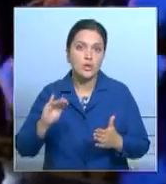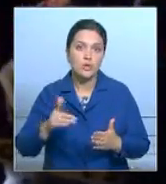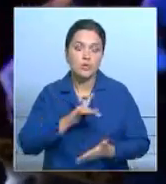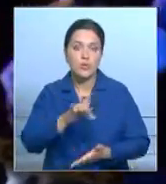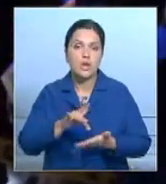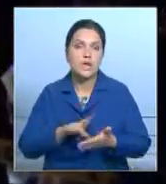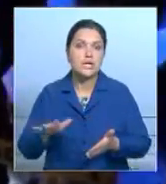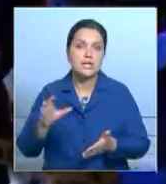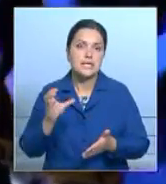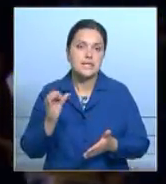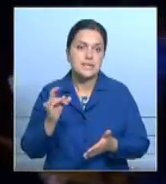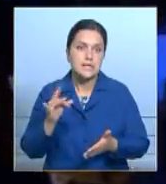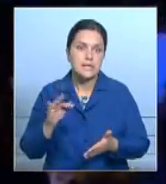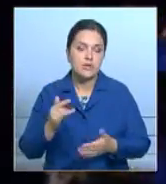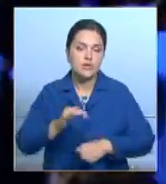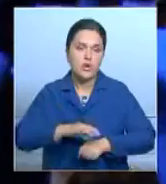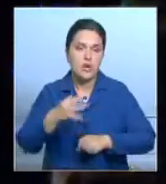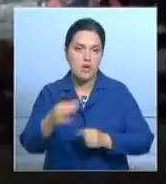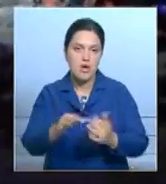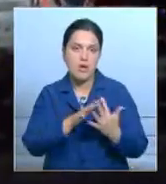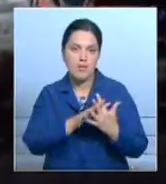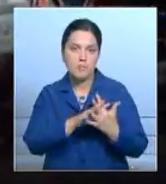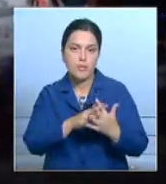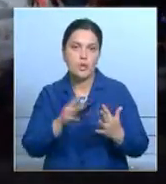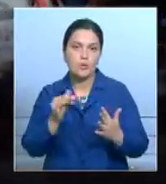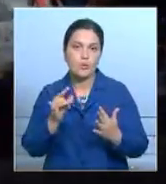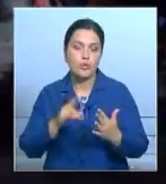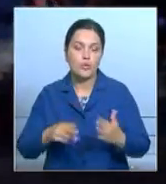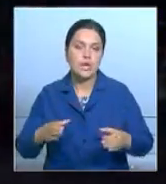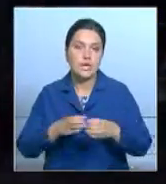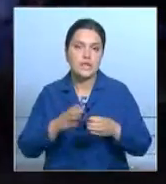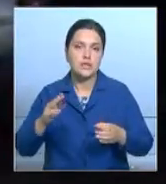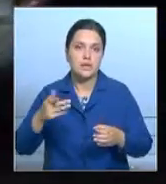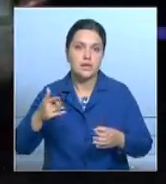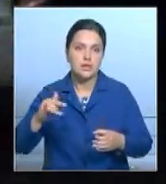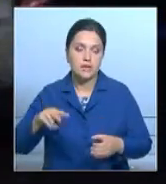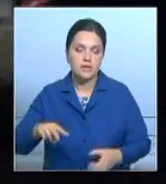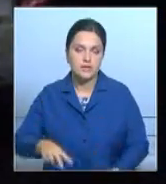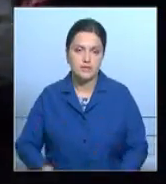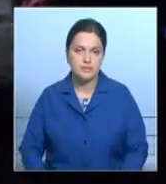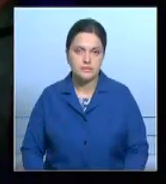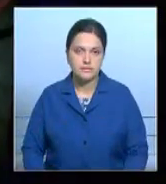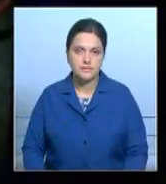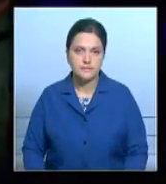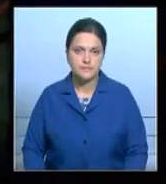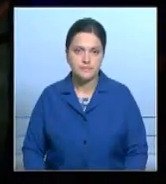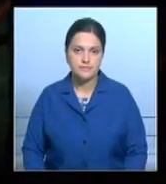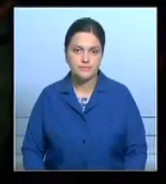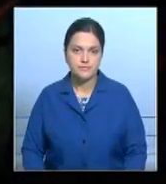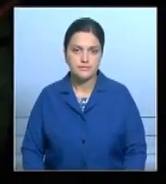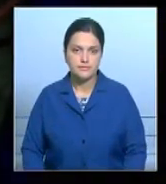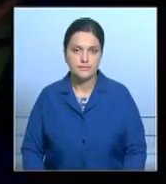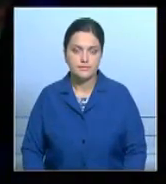на территории Сирии в последнее время идут ожесточенные бои между курдскими отрядами и ТИГИЛ.